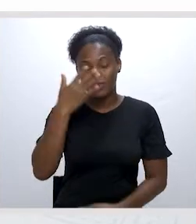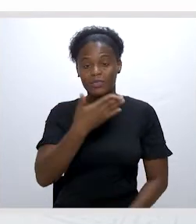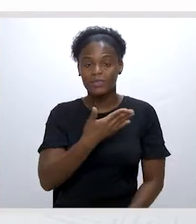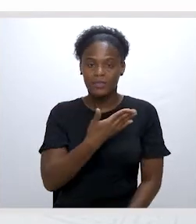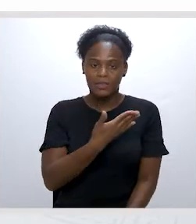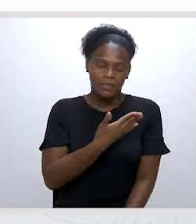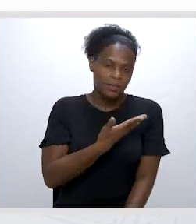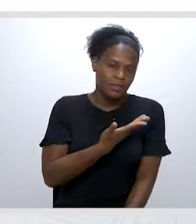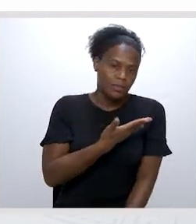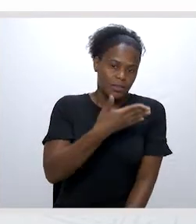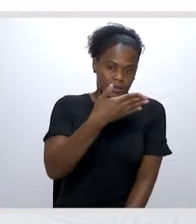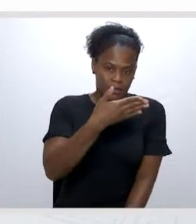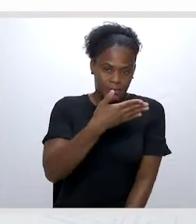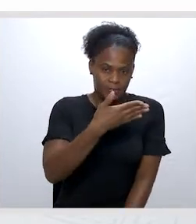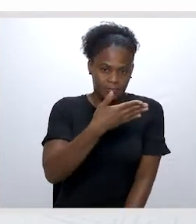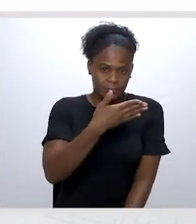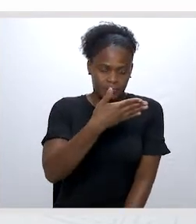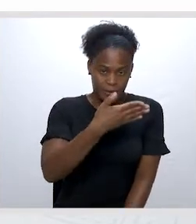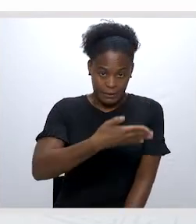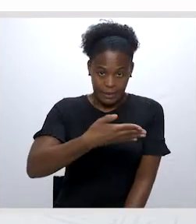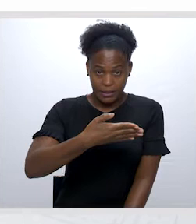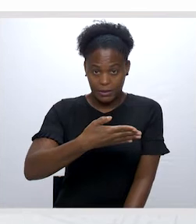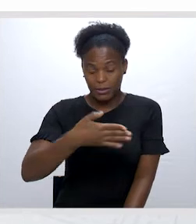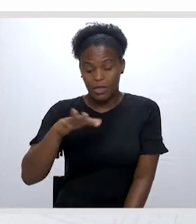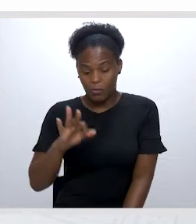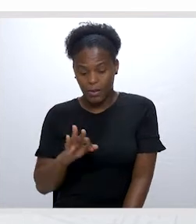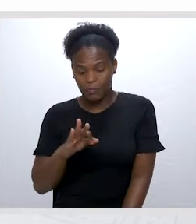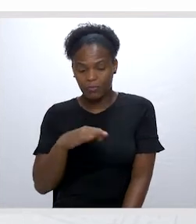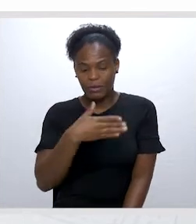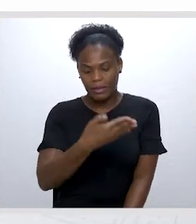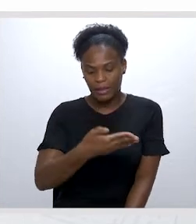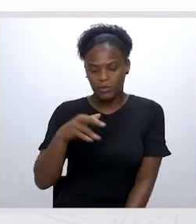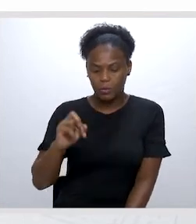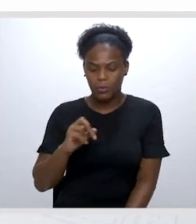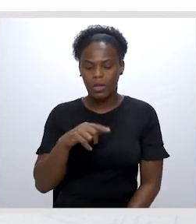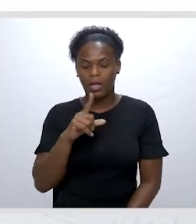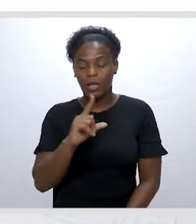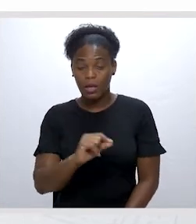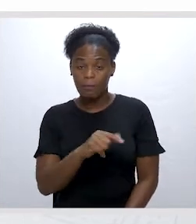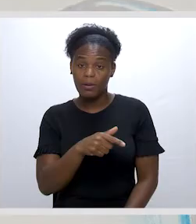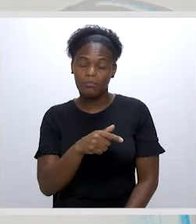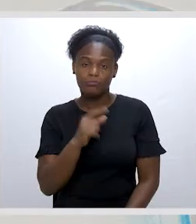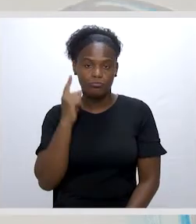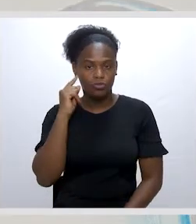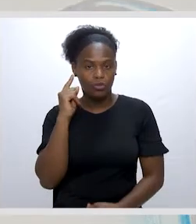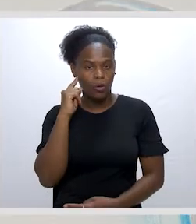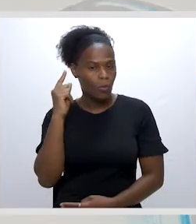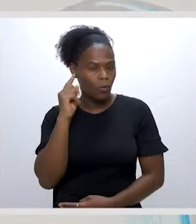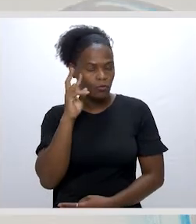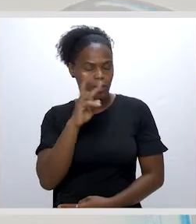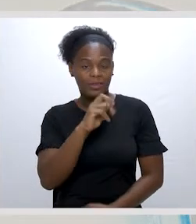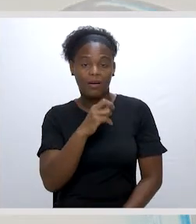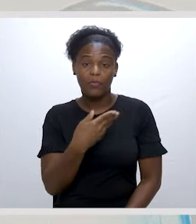74 à 78, audio piste 31. Pour notre